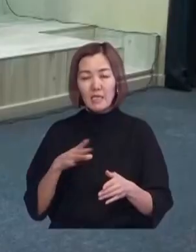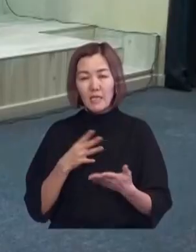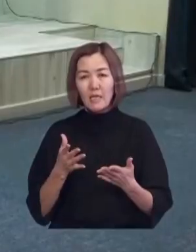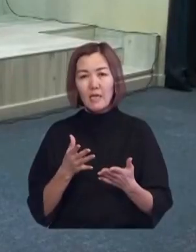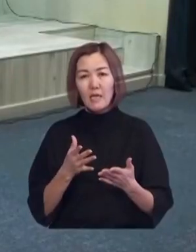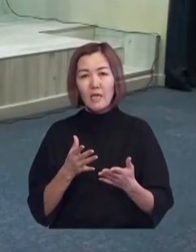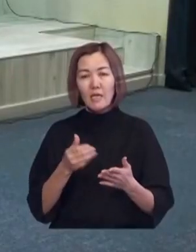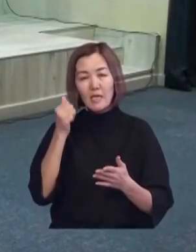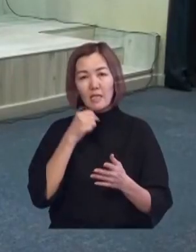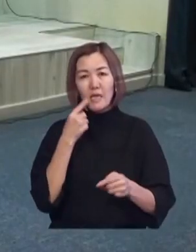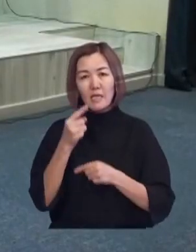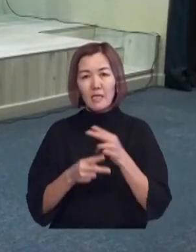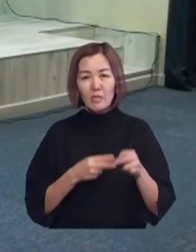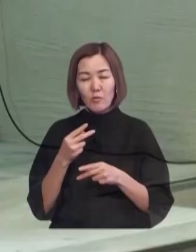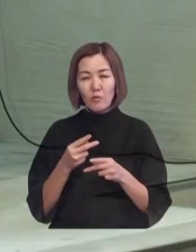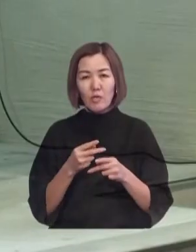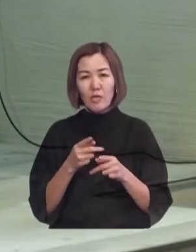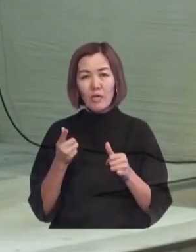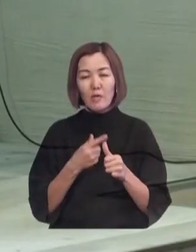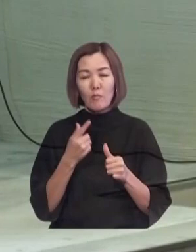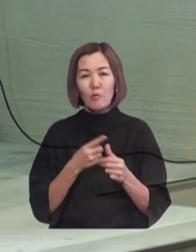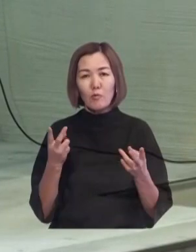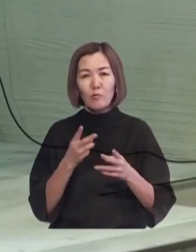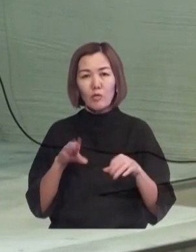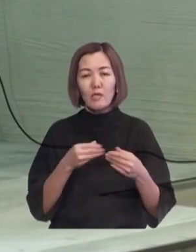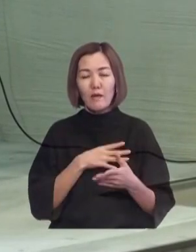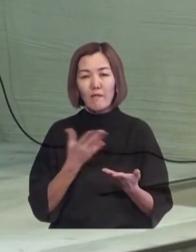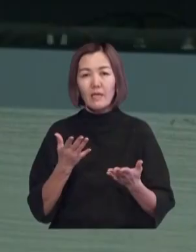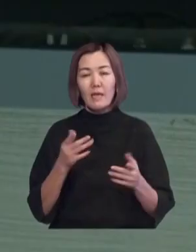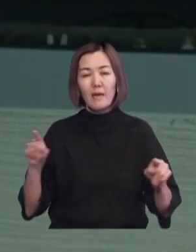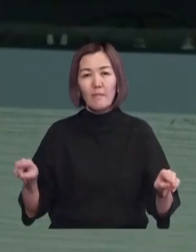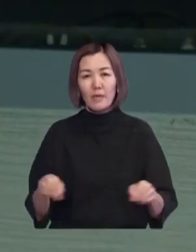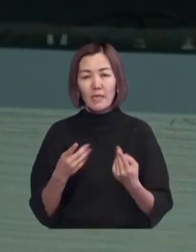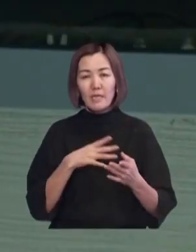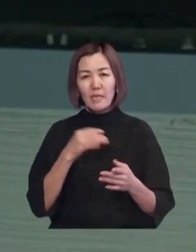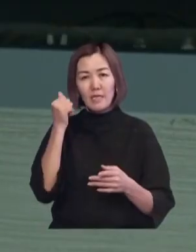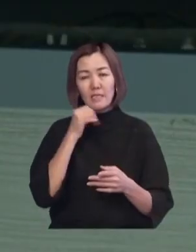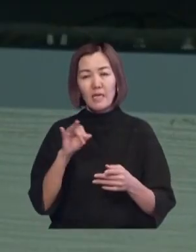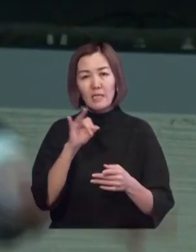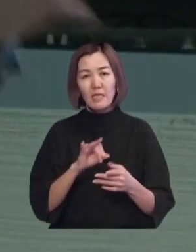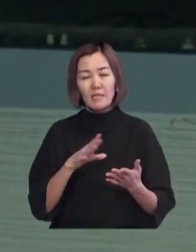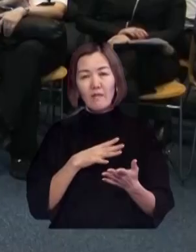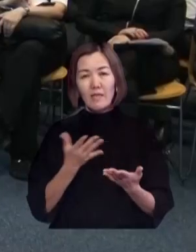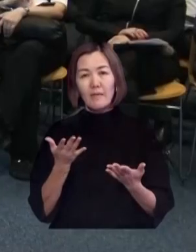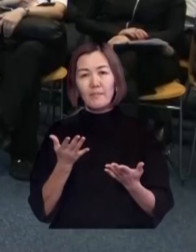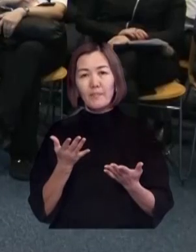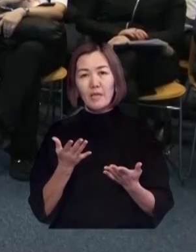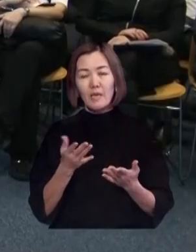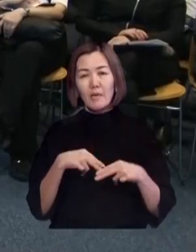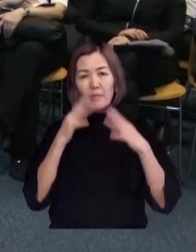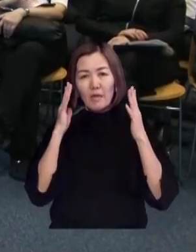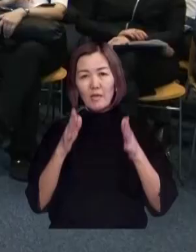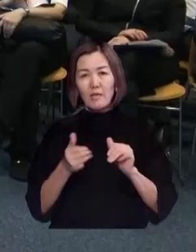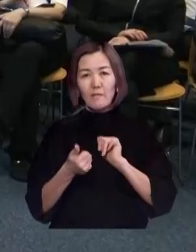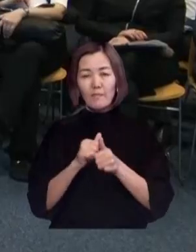и традиционных имен, говорят специалисты. Также в целях модернизации исторических названий необходимо уделять пристальное внимание